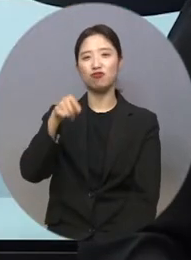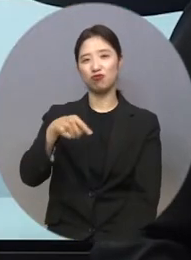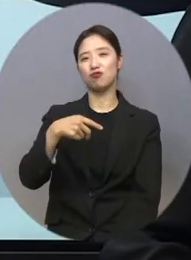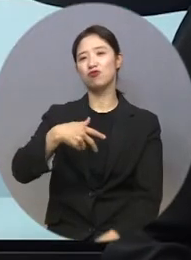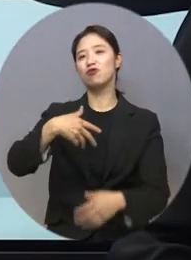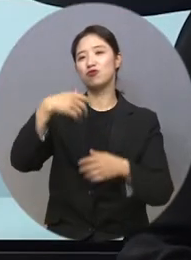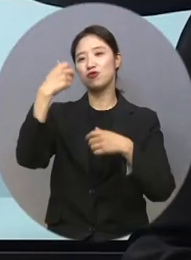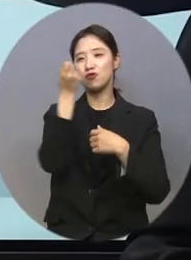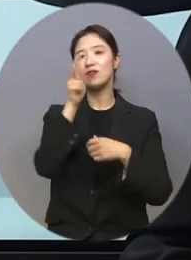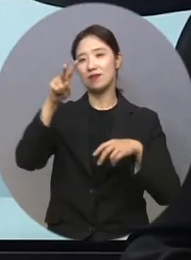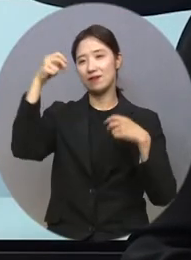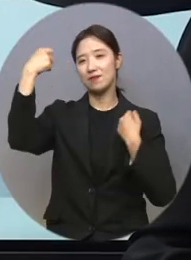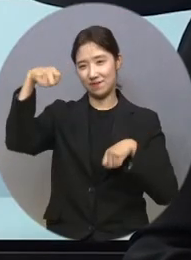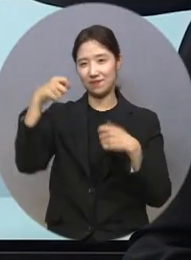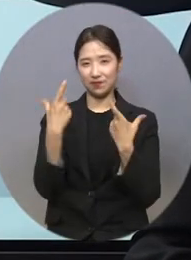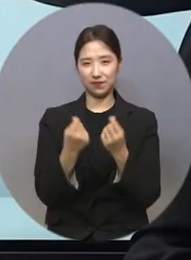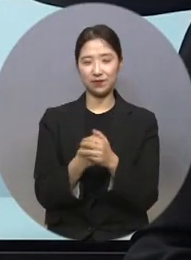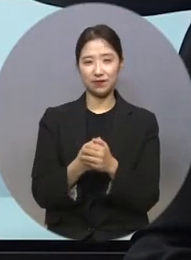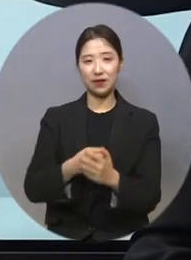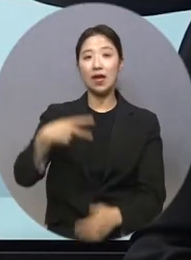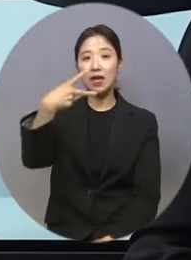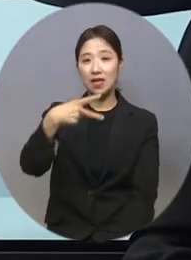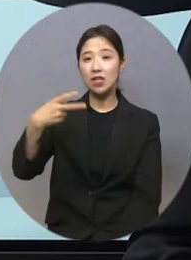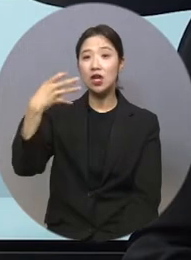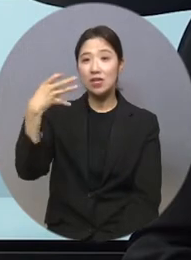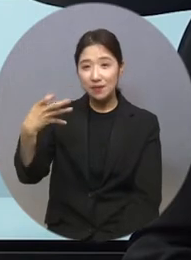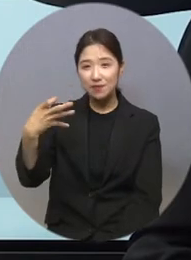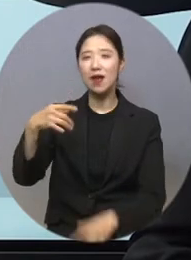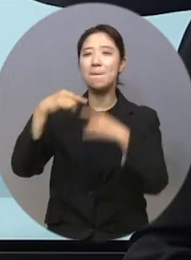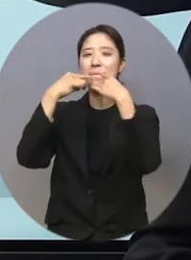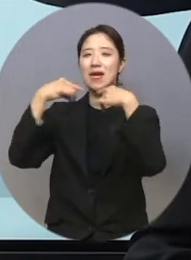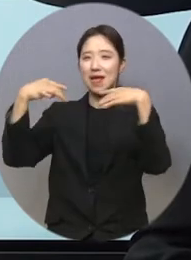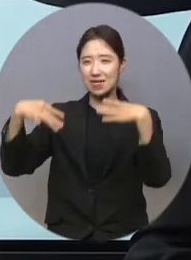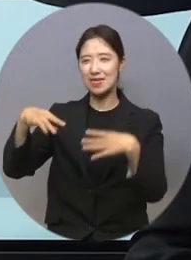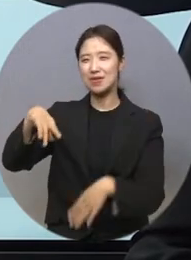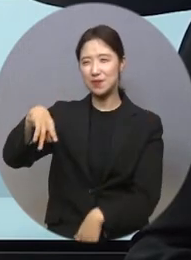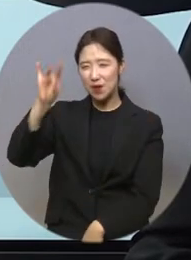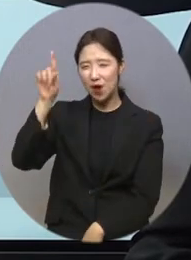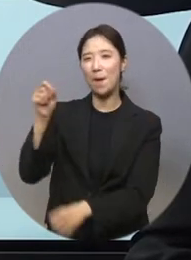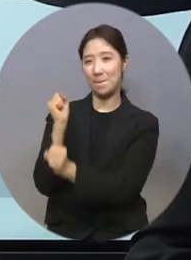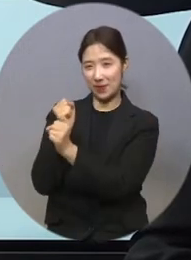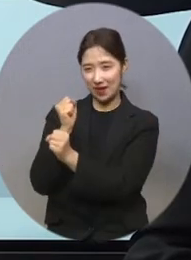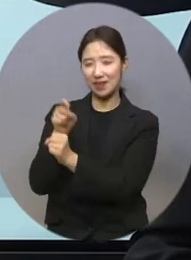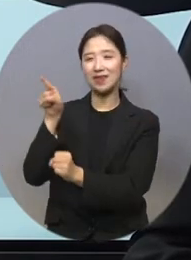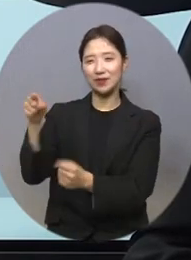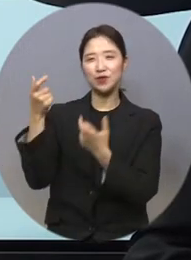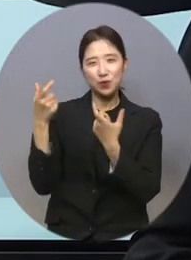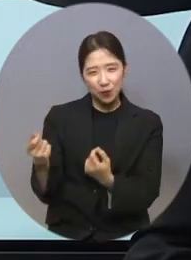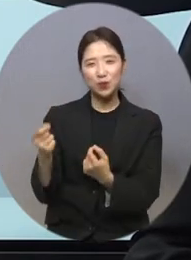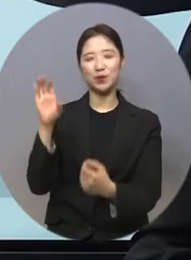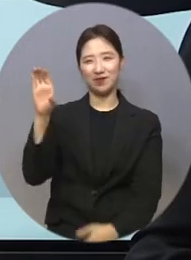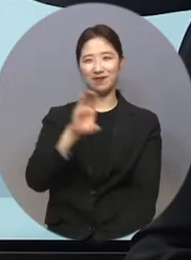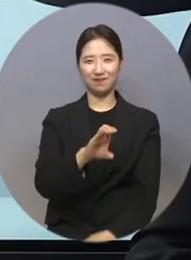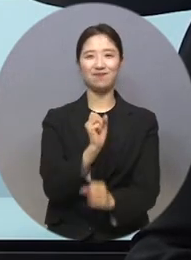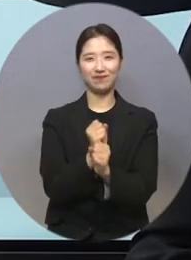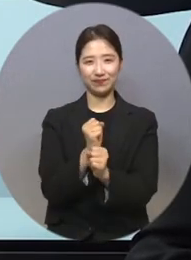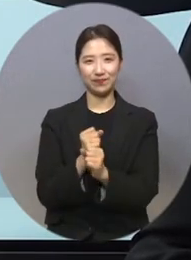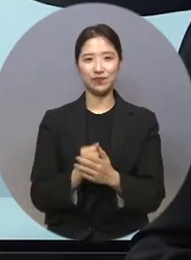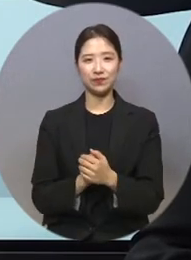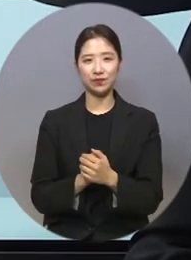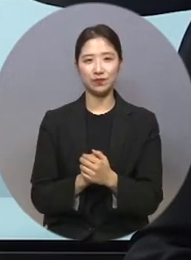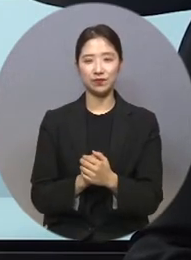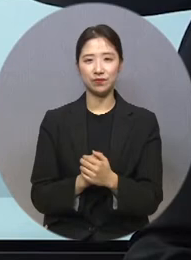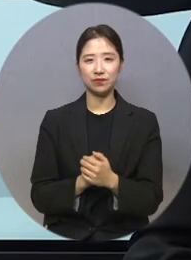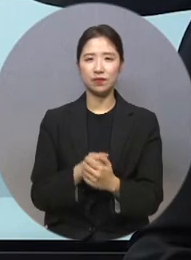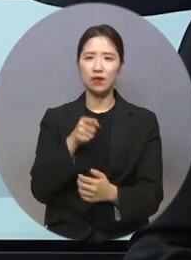알려진 상황이긴 한데요. 2014년에 만들어진 프랑스 영화를 리메이크한 작품이라고 합니다. 사실 이두